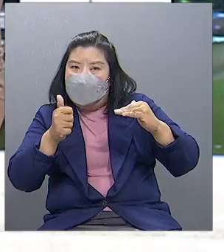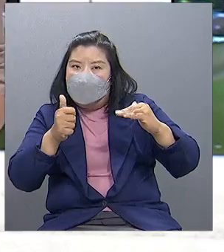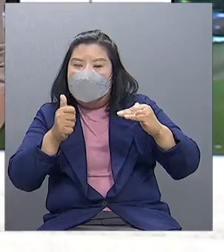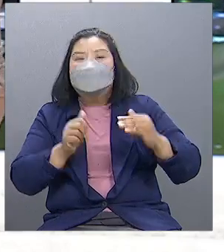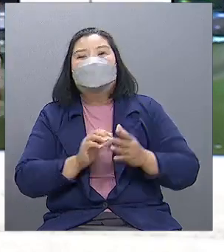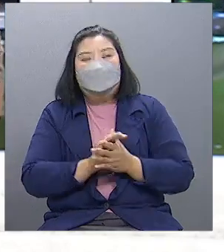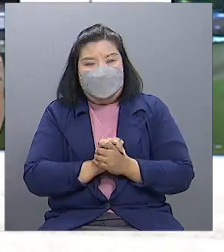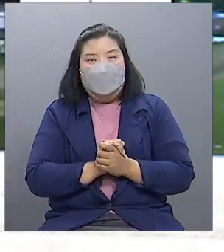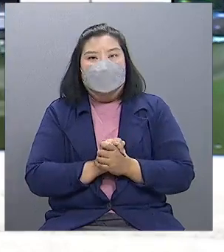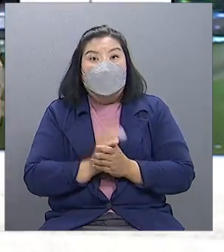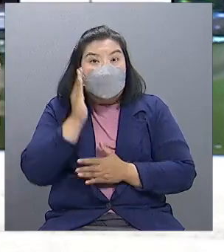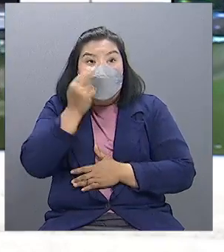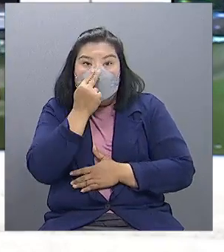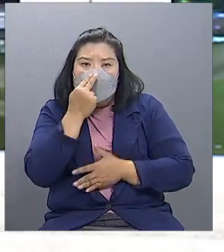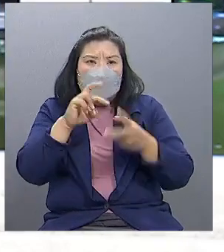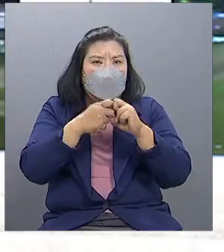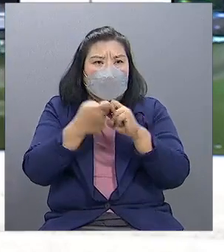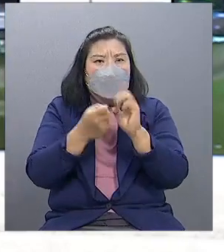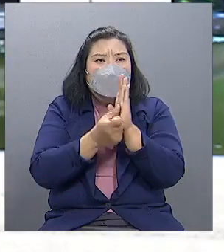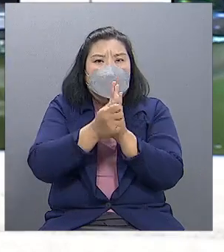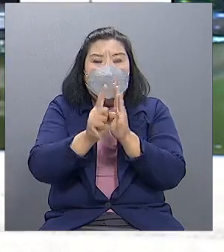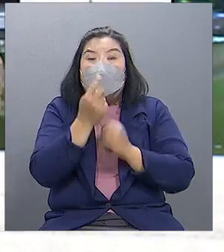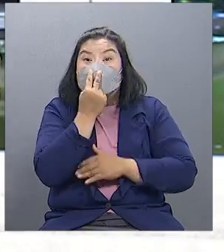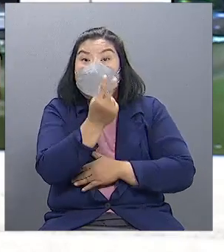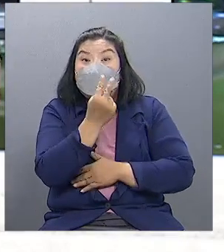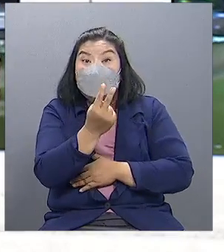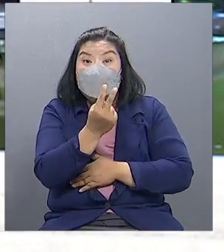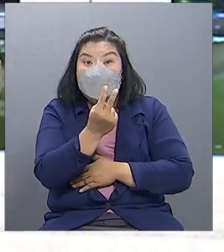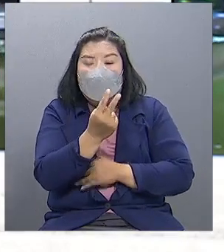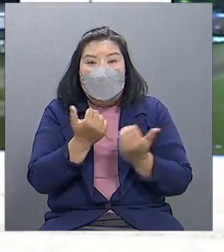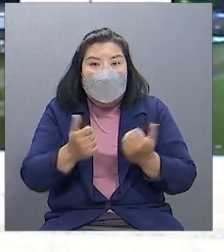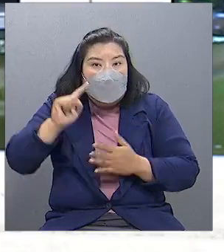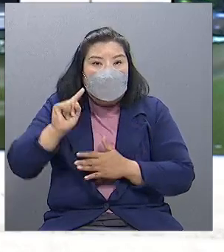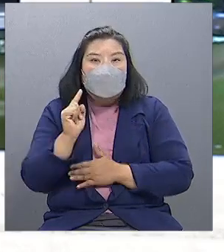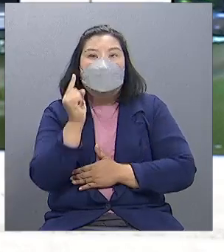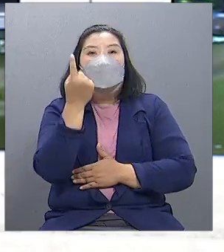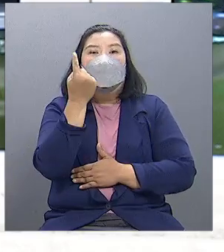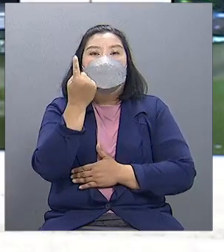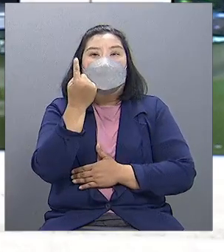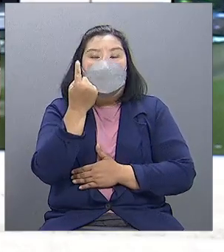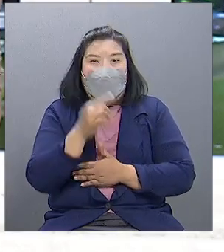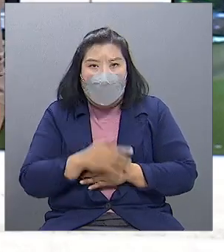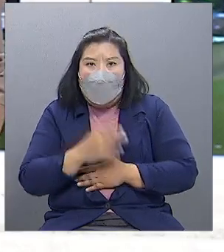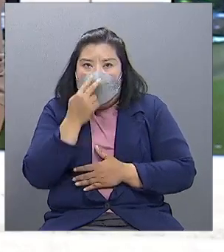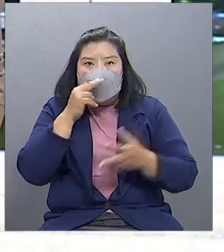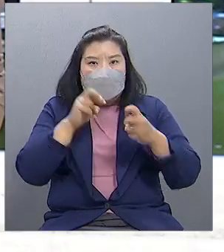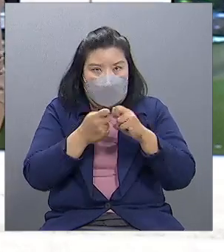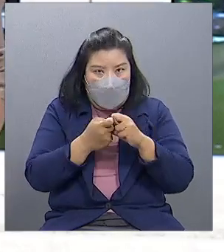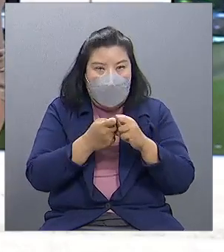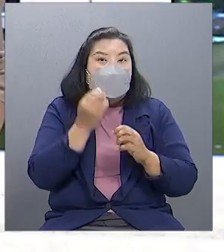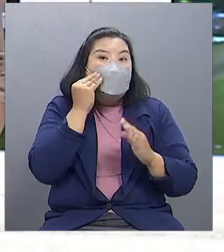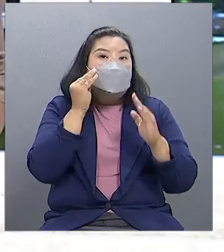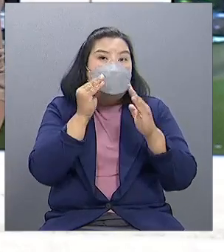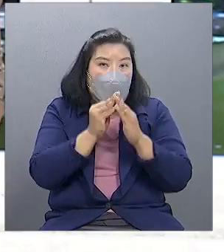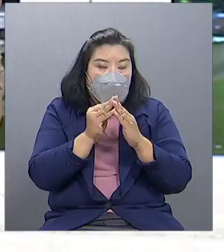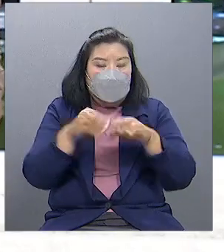ันวาจะแ้ไขกมวไปต่อไป ช fruition ดูกัต่อเป็เหตุการไฟไ่บ้านเรือนที่เสีย